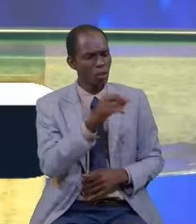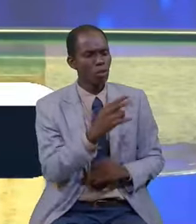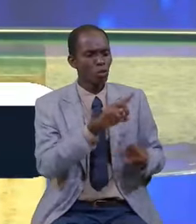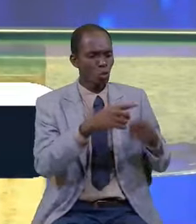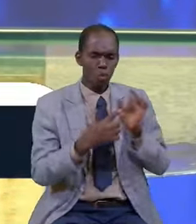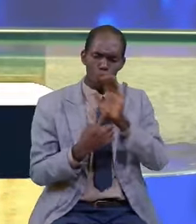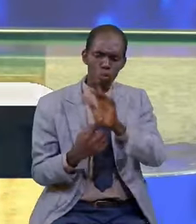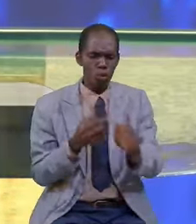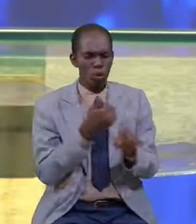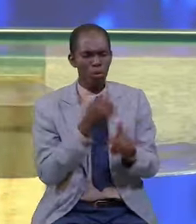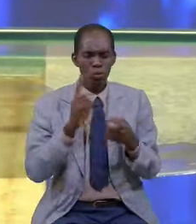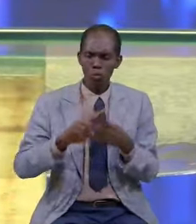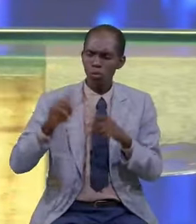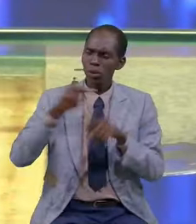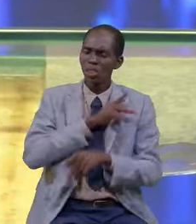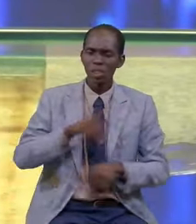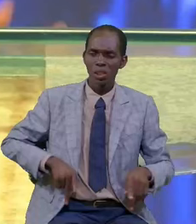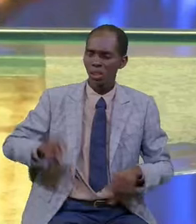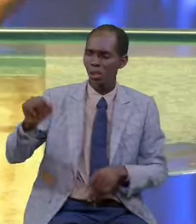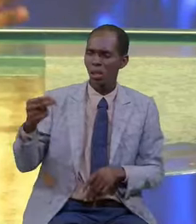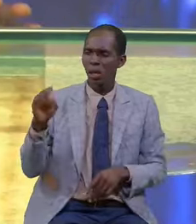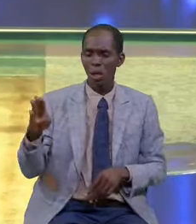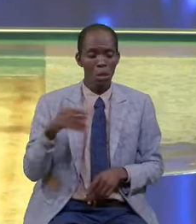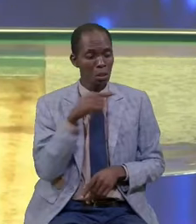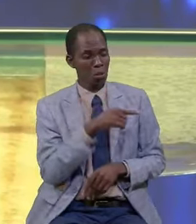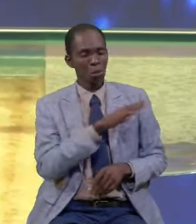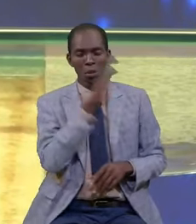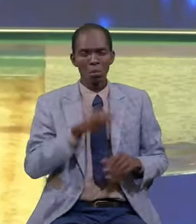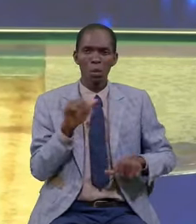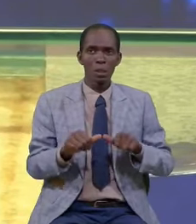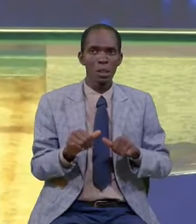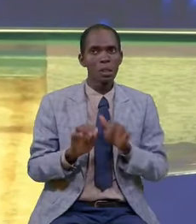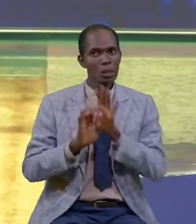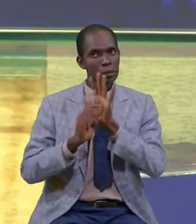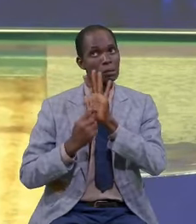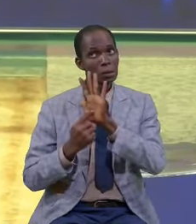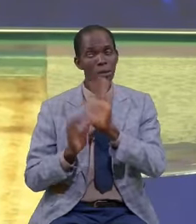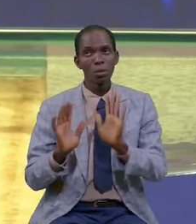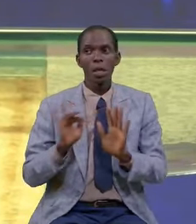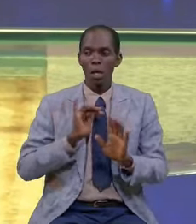doute dans son cœur. Et si je suis allé voir Akab et je lui ai fait la déclaration